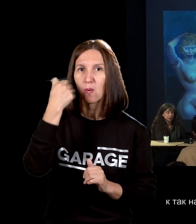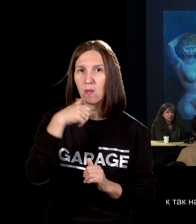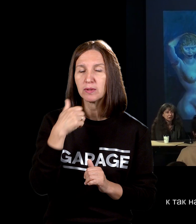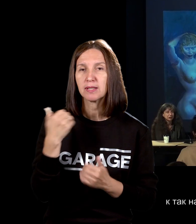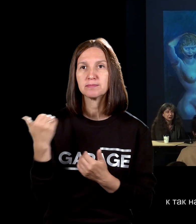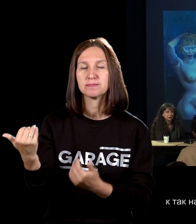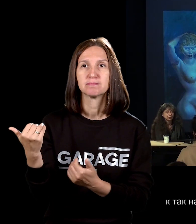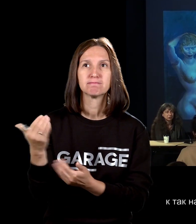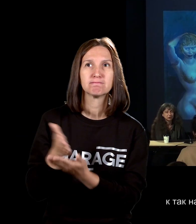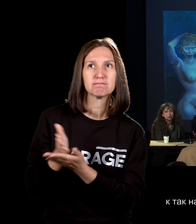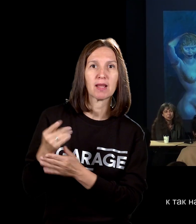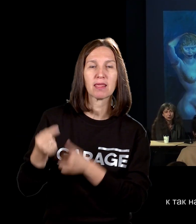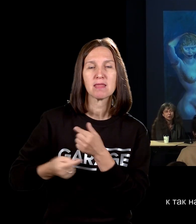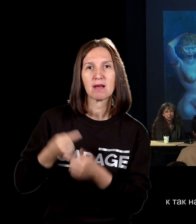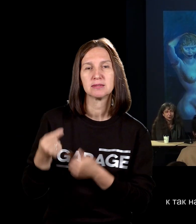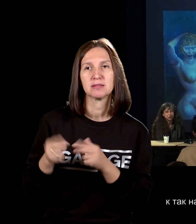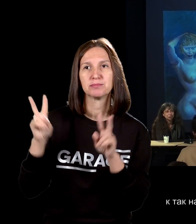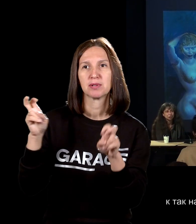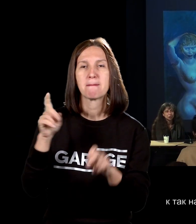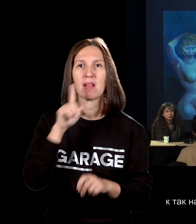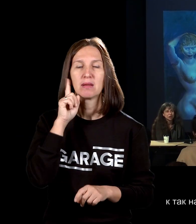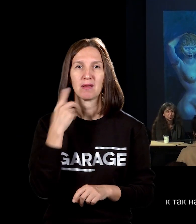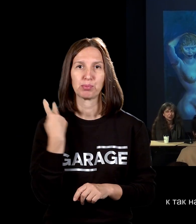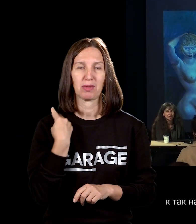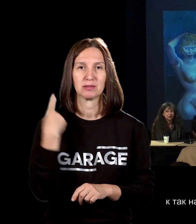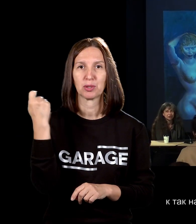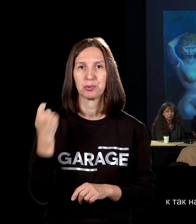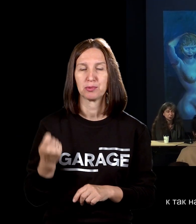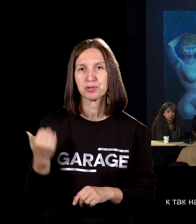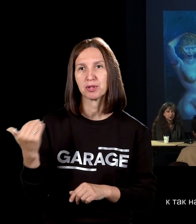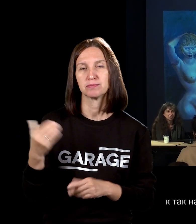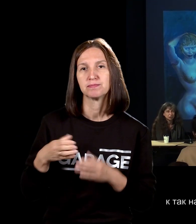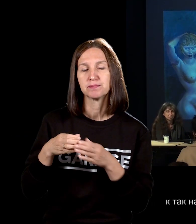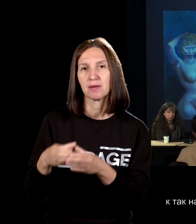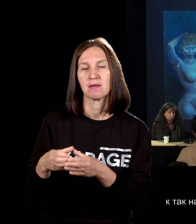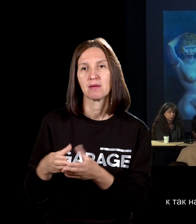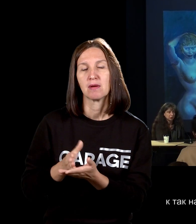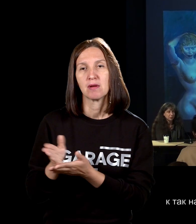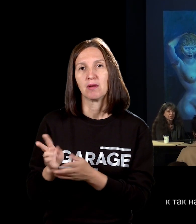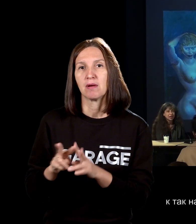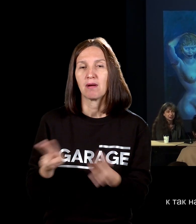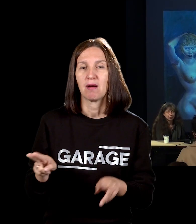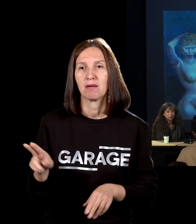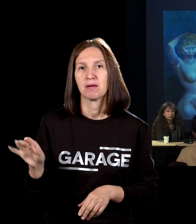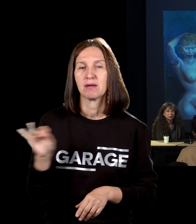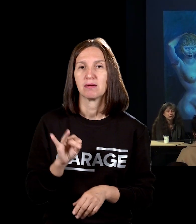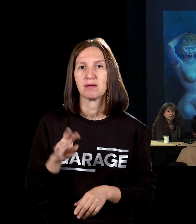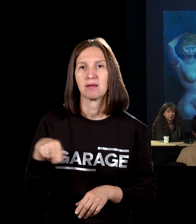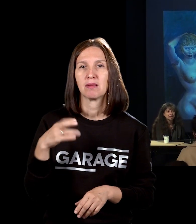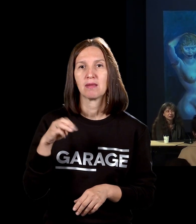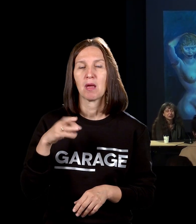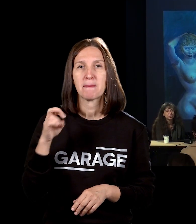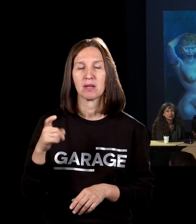к генерации так называемых молодых британских художников, той же генерации, как, что и Дэмиан